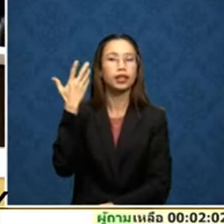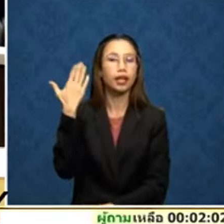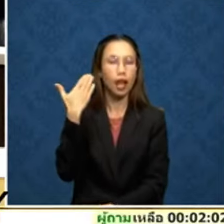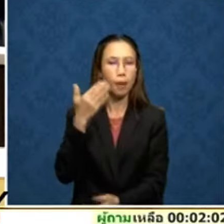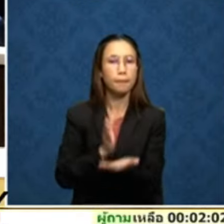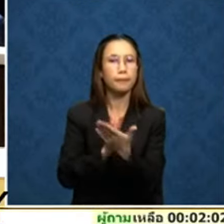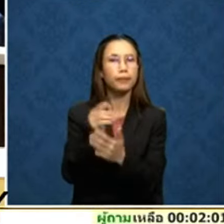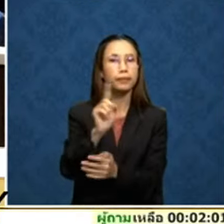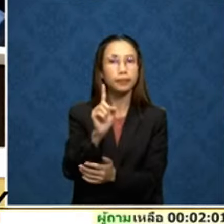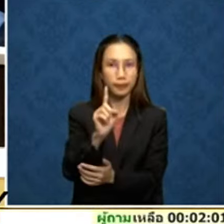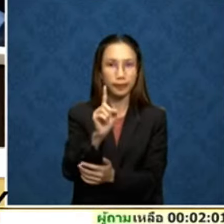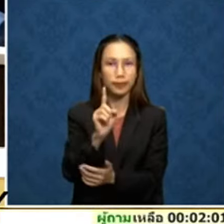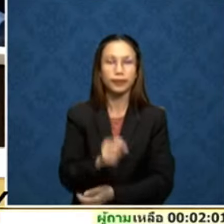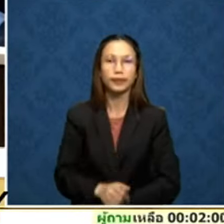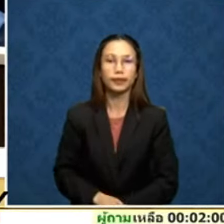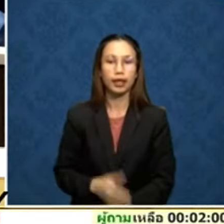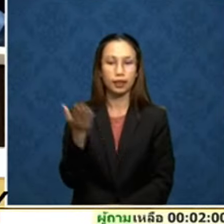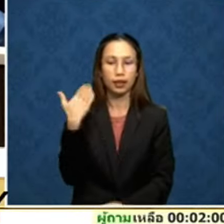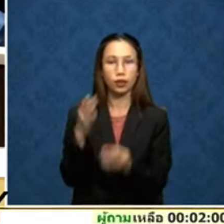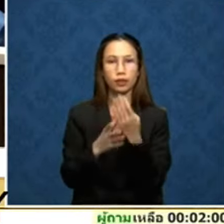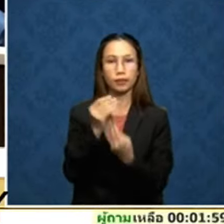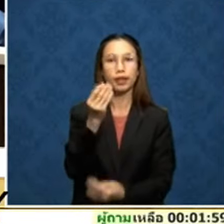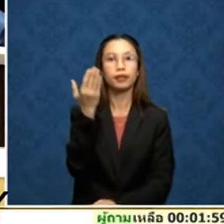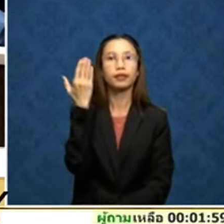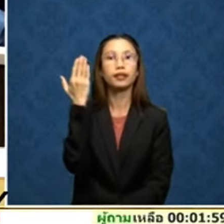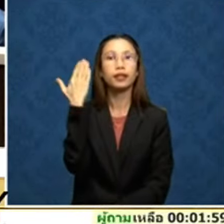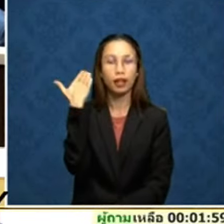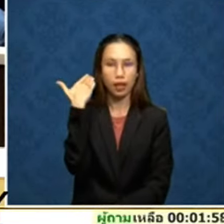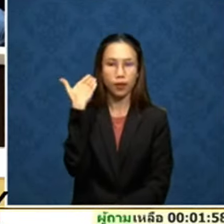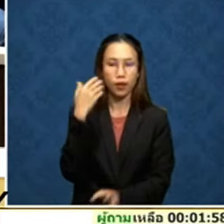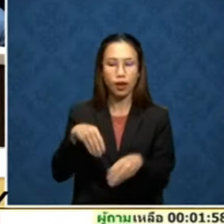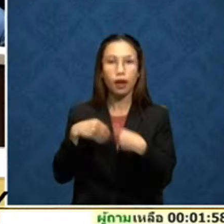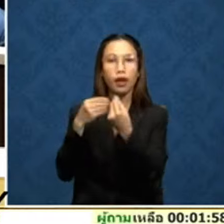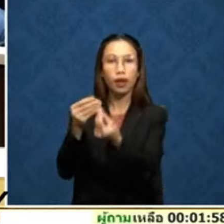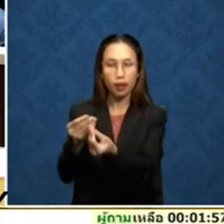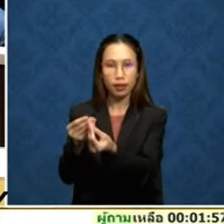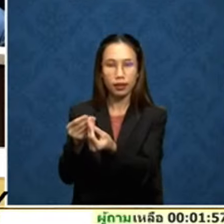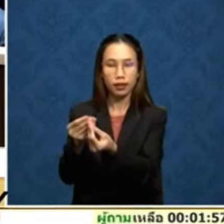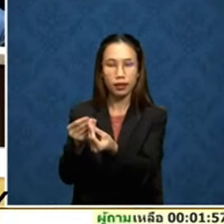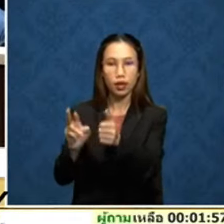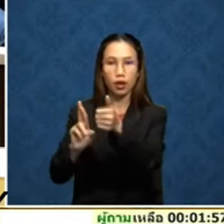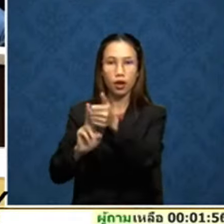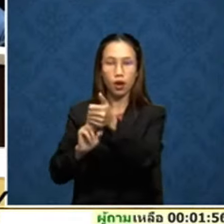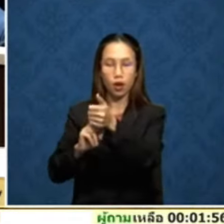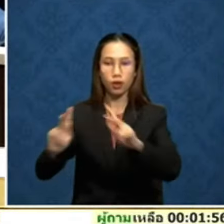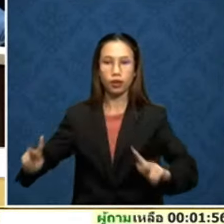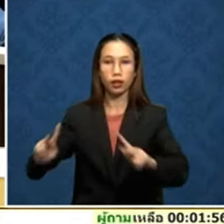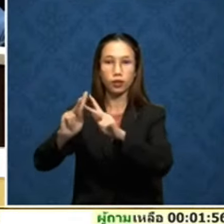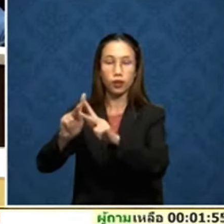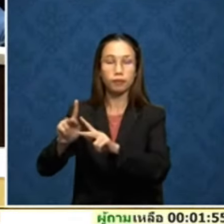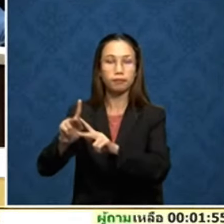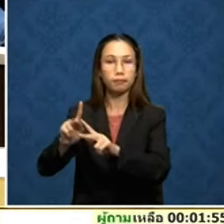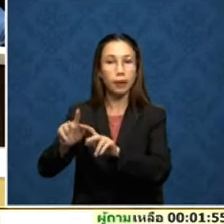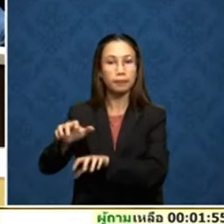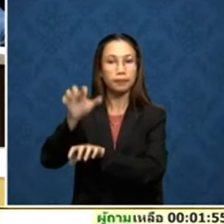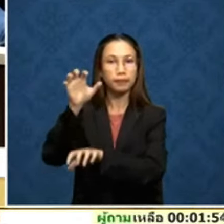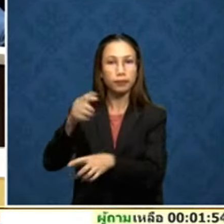ค่ะและที่สำคัญค่ะอาทิตย์ที่แล้วนะคะที่ท่านมอบหมายให้รัฐมนตรีช่วยว่าการกระทรวงมหาดไทยนะคะมาตอบ